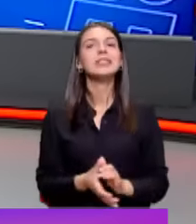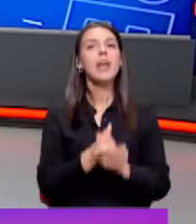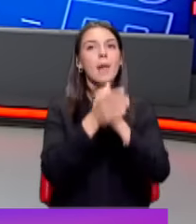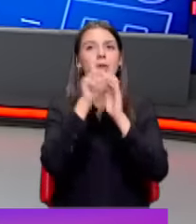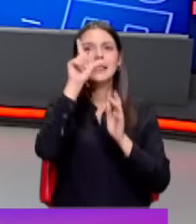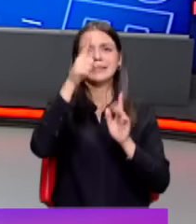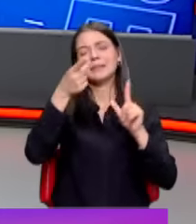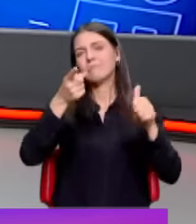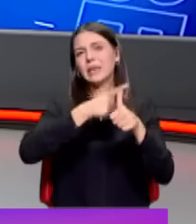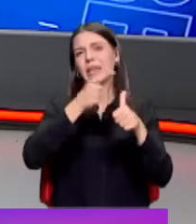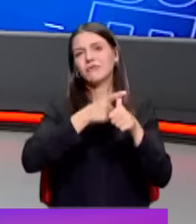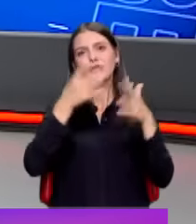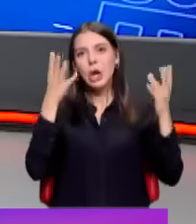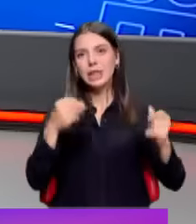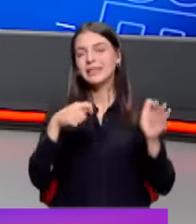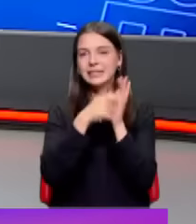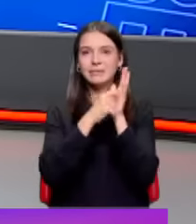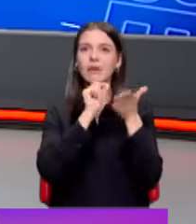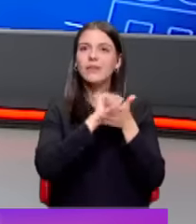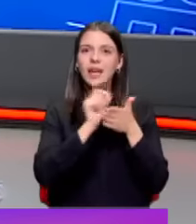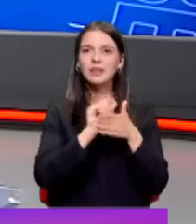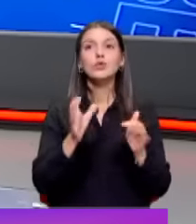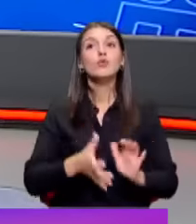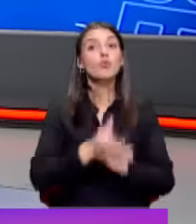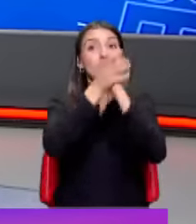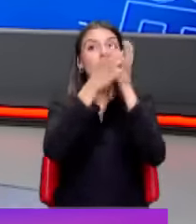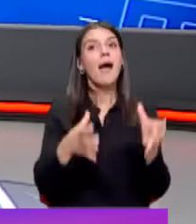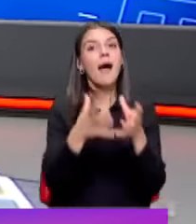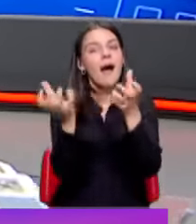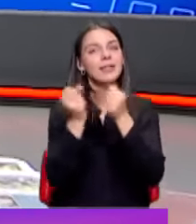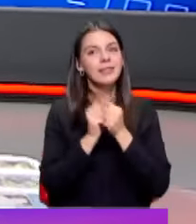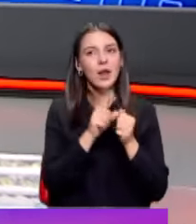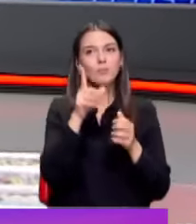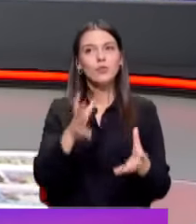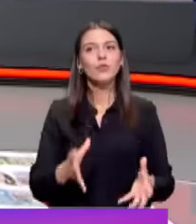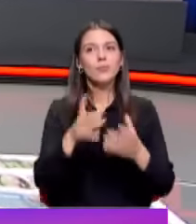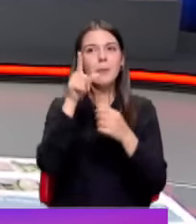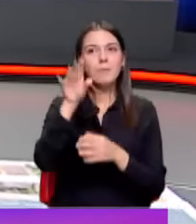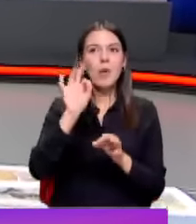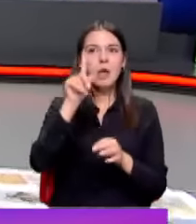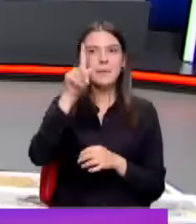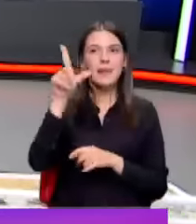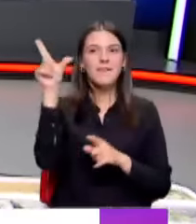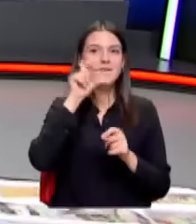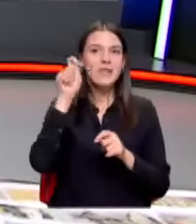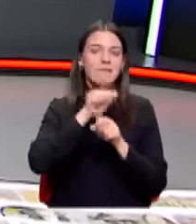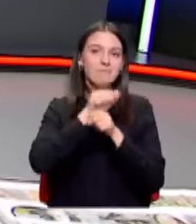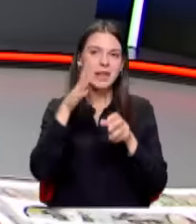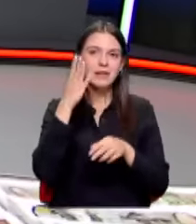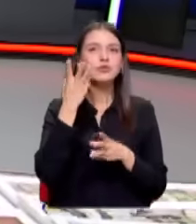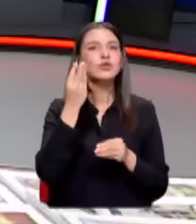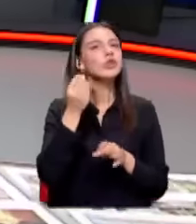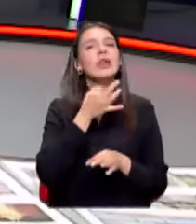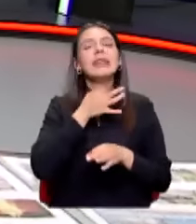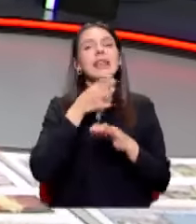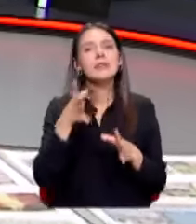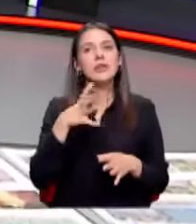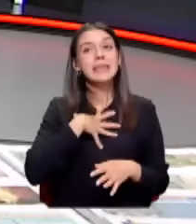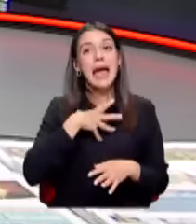listesine birinci olarak isimlerini yazdırdılar. Kupayı aldılar. Zaten o kupayla da böyle bir başarı pozu verdiler. Çok çok teşekkür